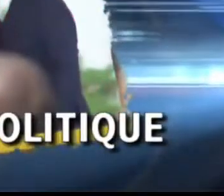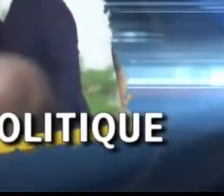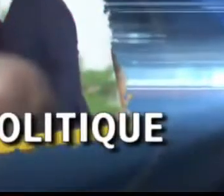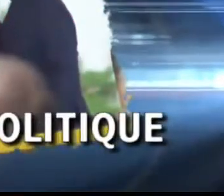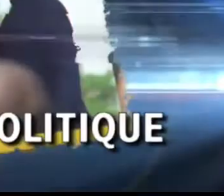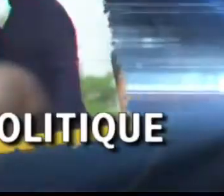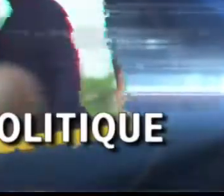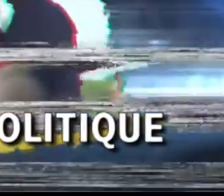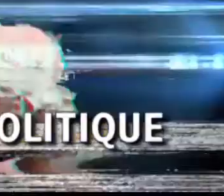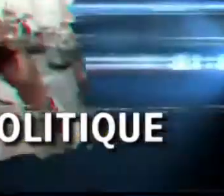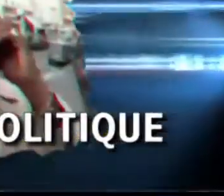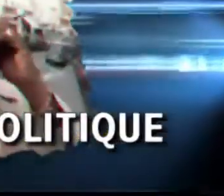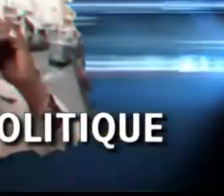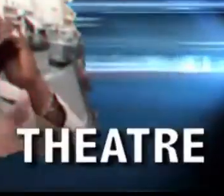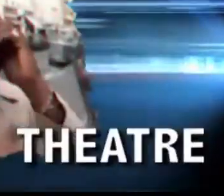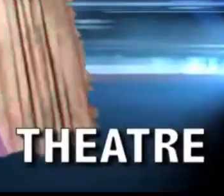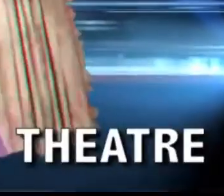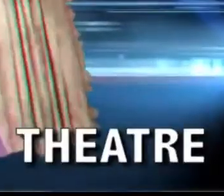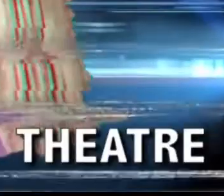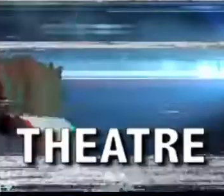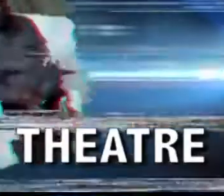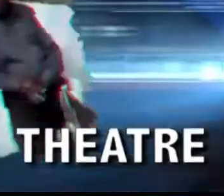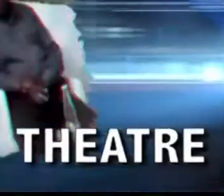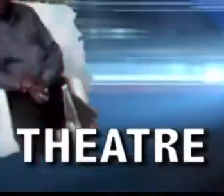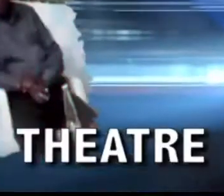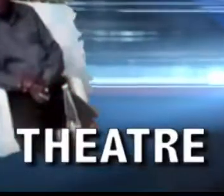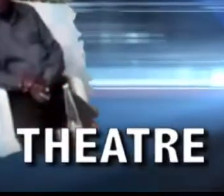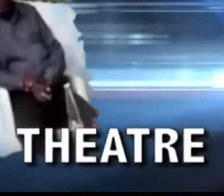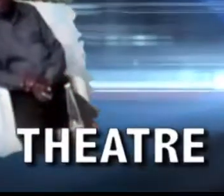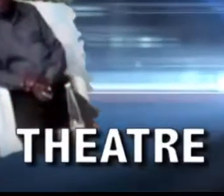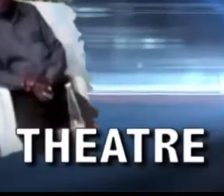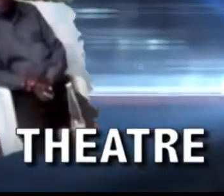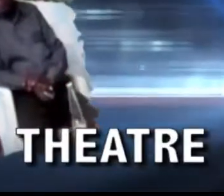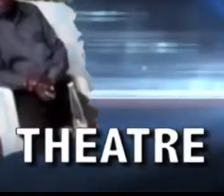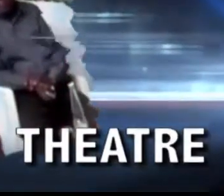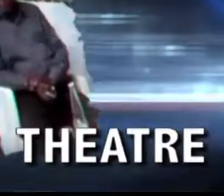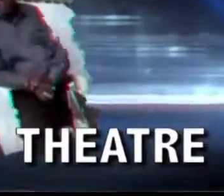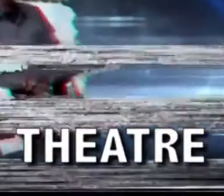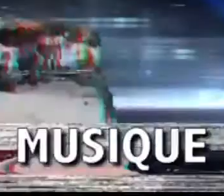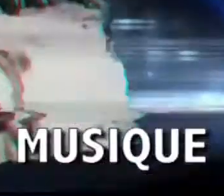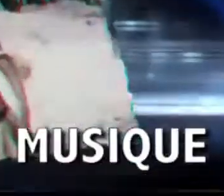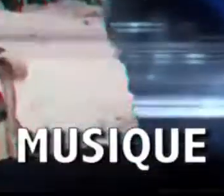sale la cara, firme batio, sale la cara de la cara.